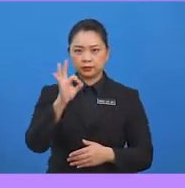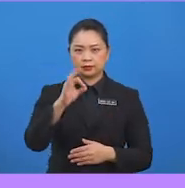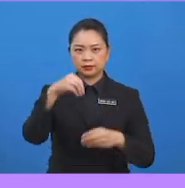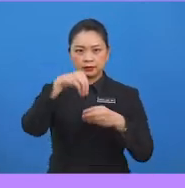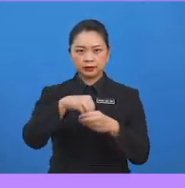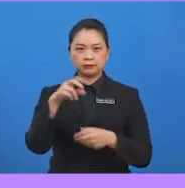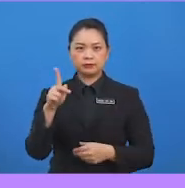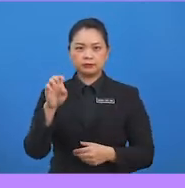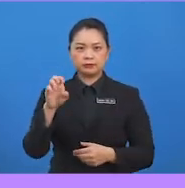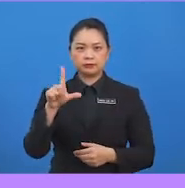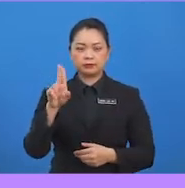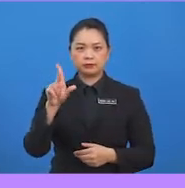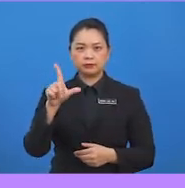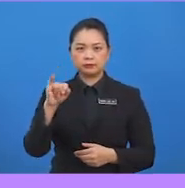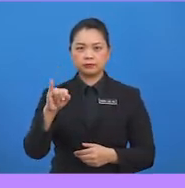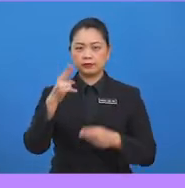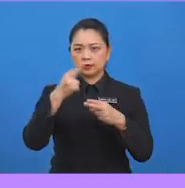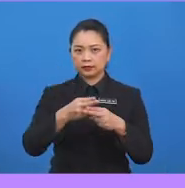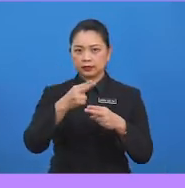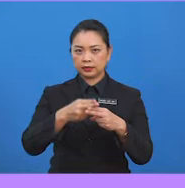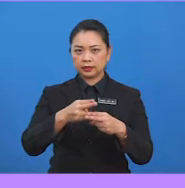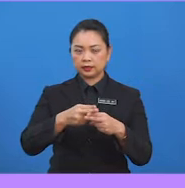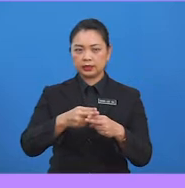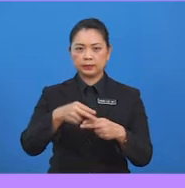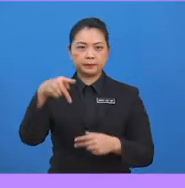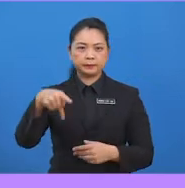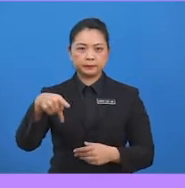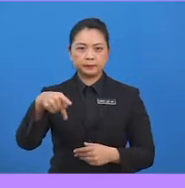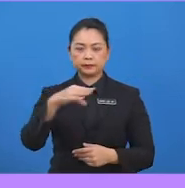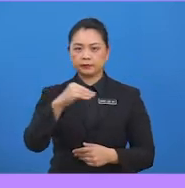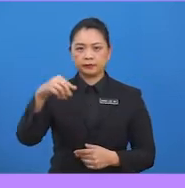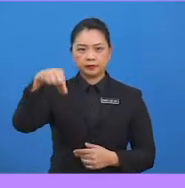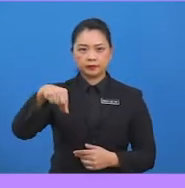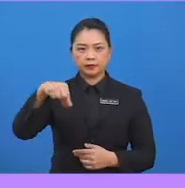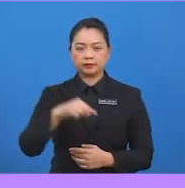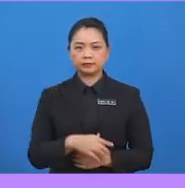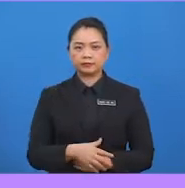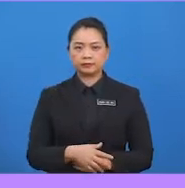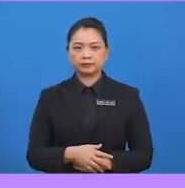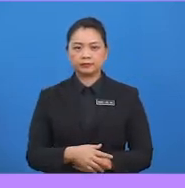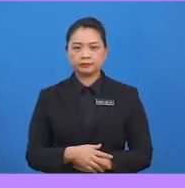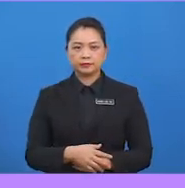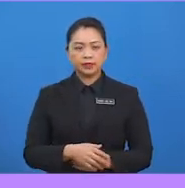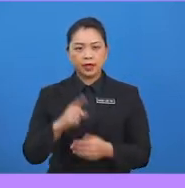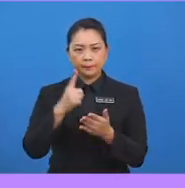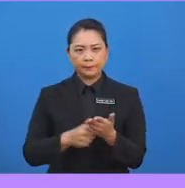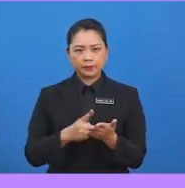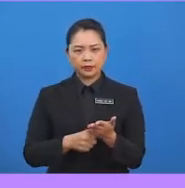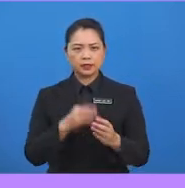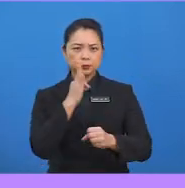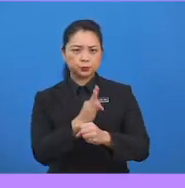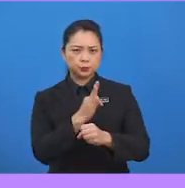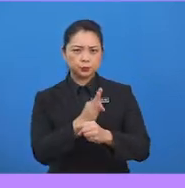keluli. Namakan atom P dan atom Q. Apakah